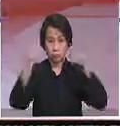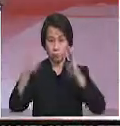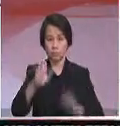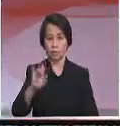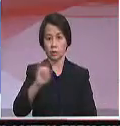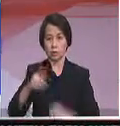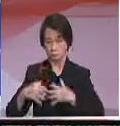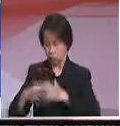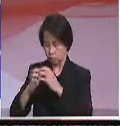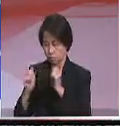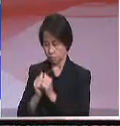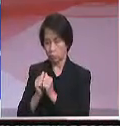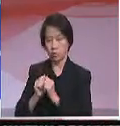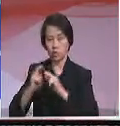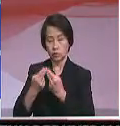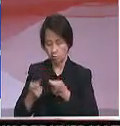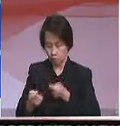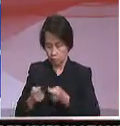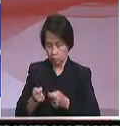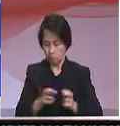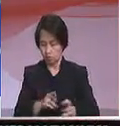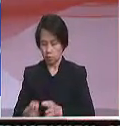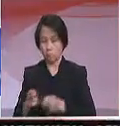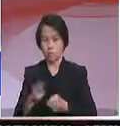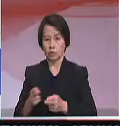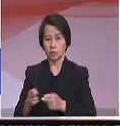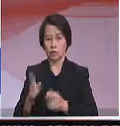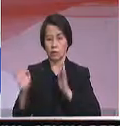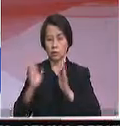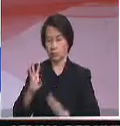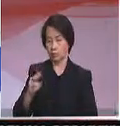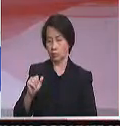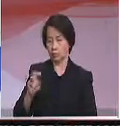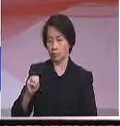dibangunkan bersama oleh Unit Pemodenan Tadbiran dan Perancangan Pengurusan Malaysia MAMPU